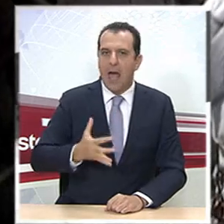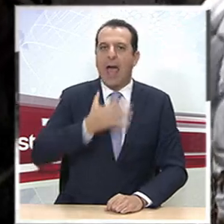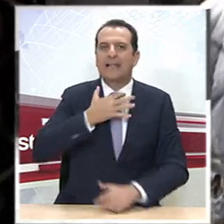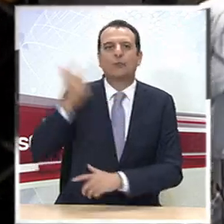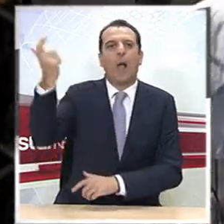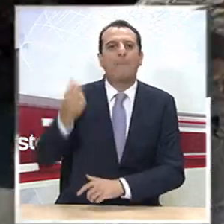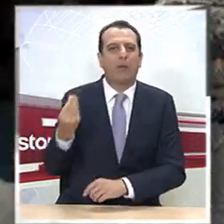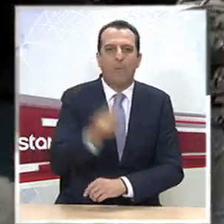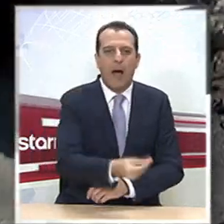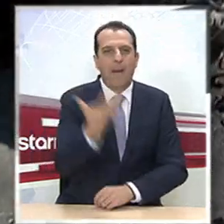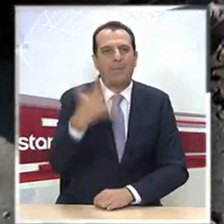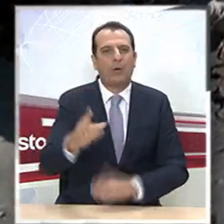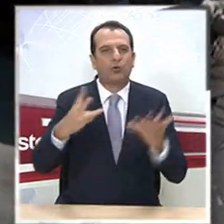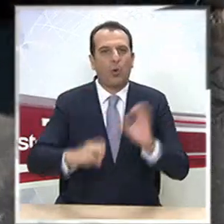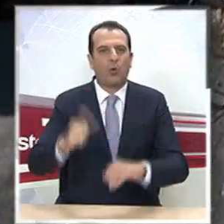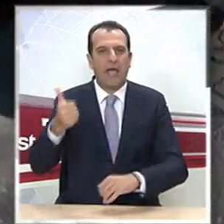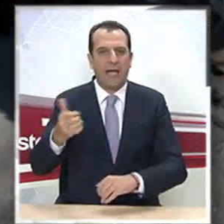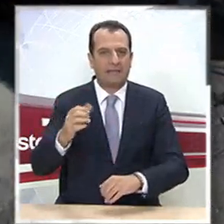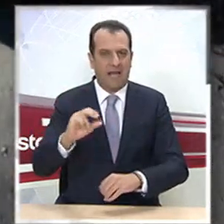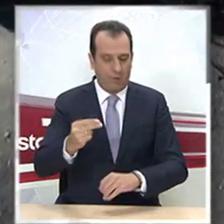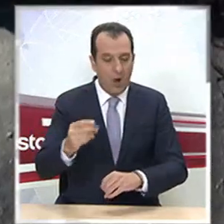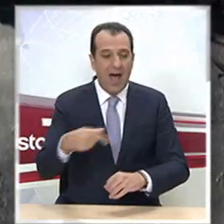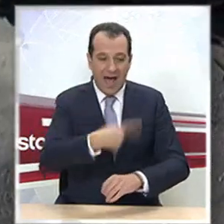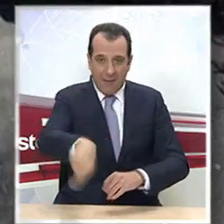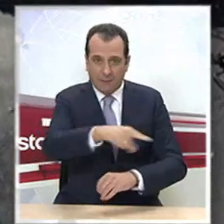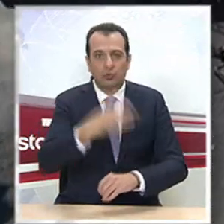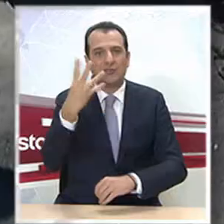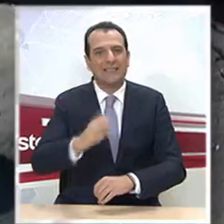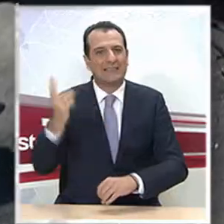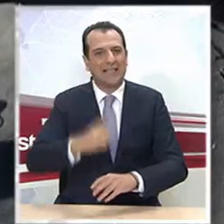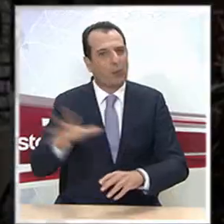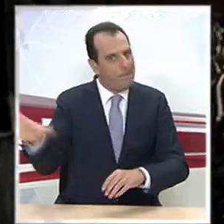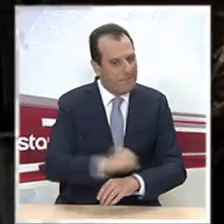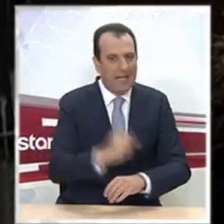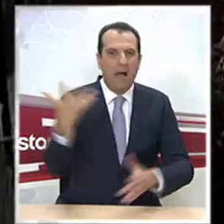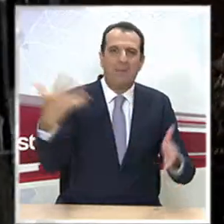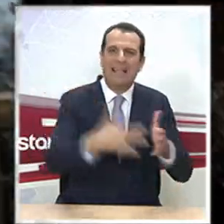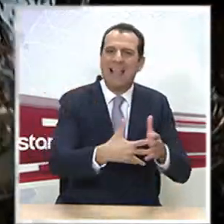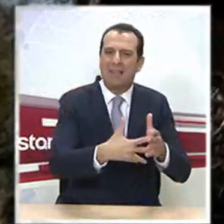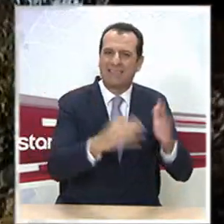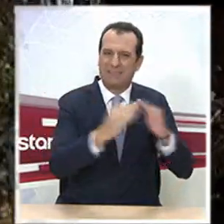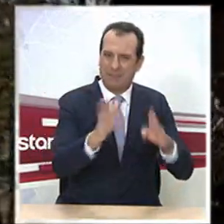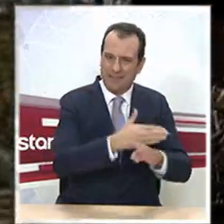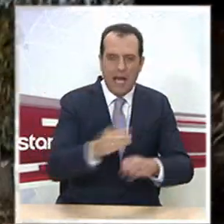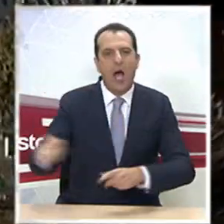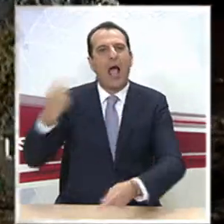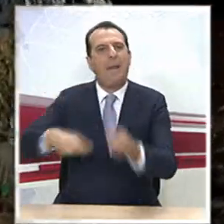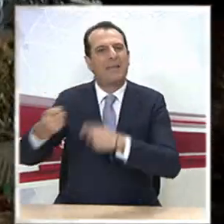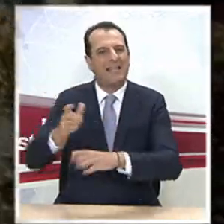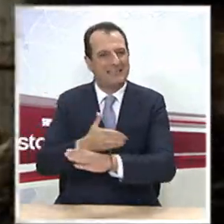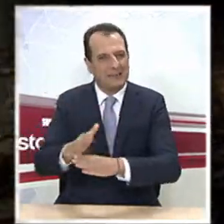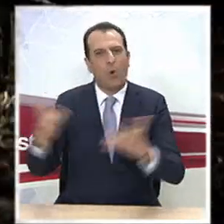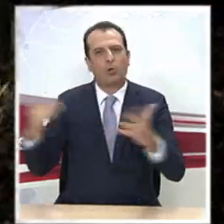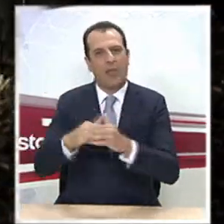των 586 ευρώ, ενώ το 40% έχει πάρει τις 5 και 8.000 ευρώ για καμένα νοικοκυριά και επιχειρήσεις αντίστοιχα, ενώ περιμένουν